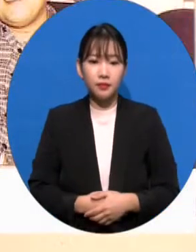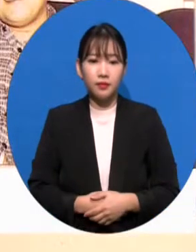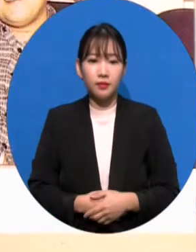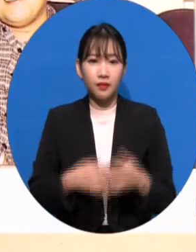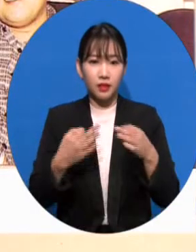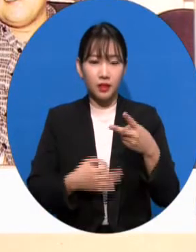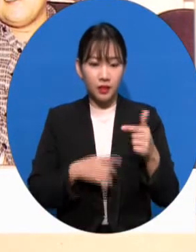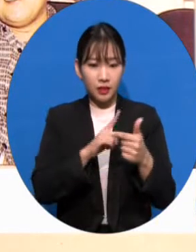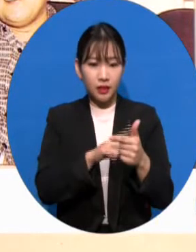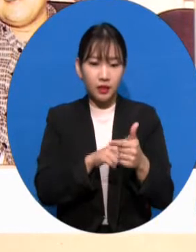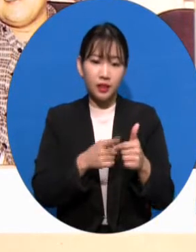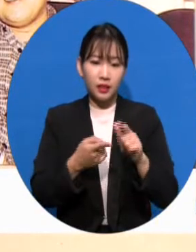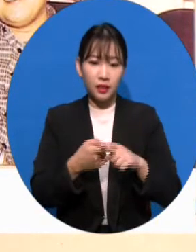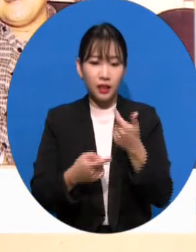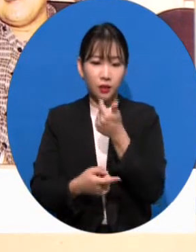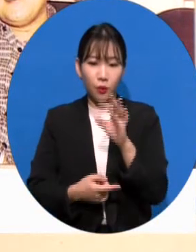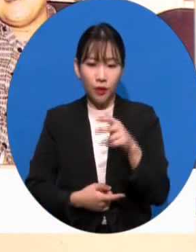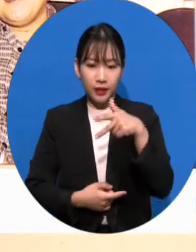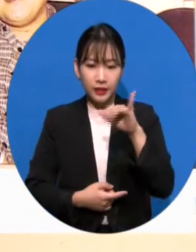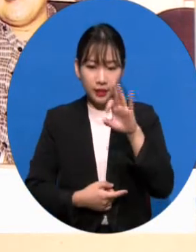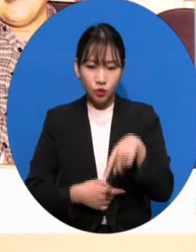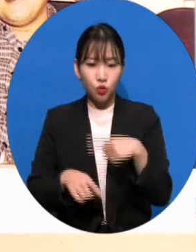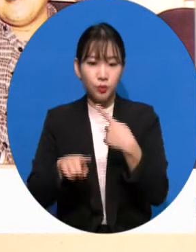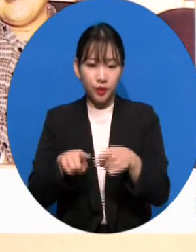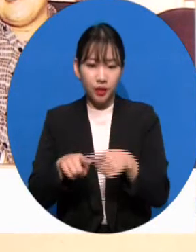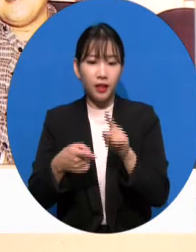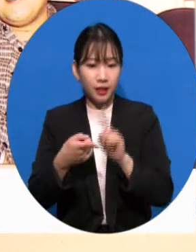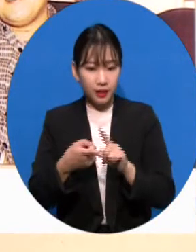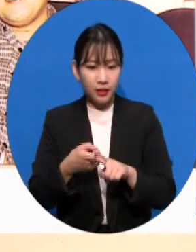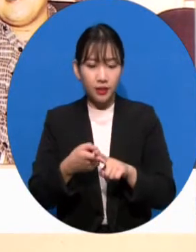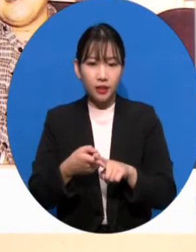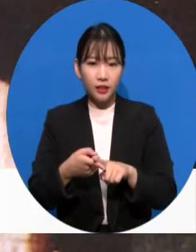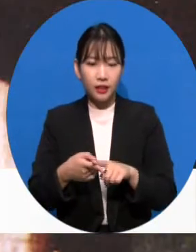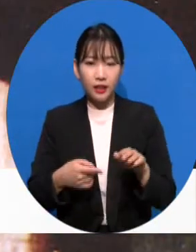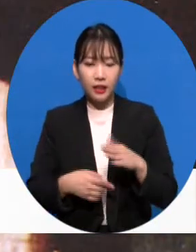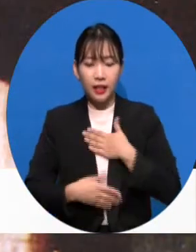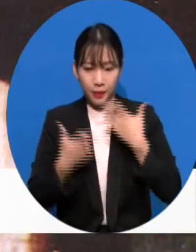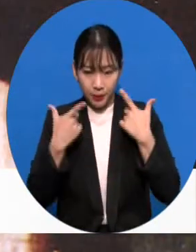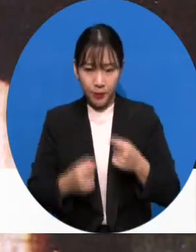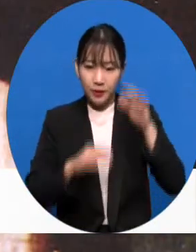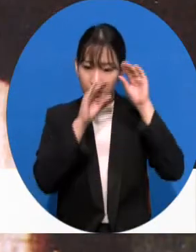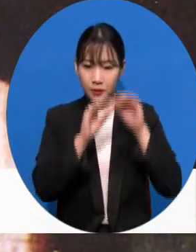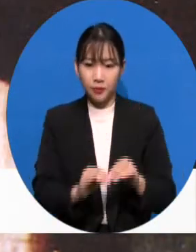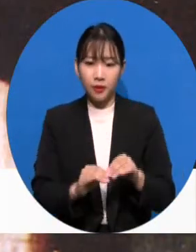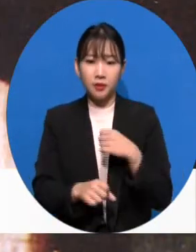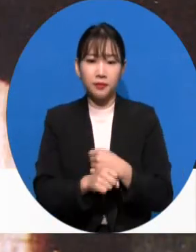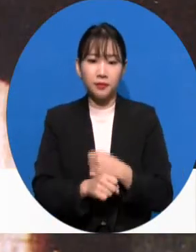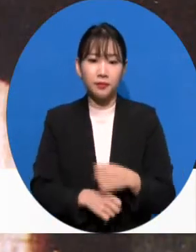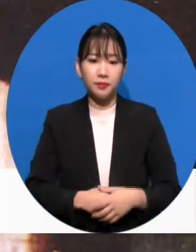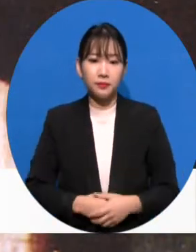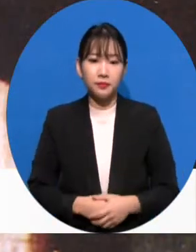그렇지만 그 김연에 대한 황지우의 그 평가에 대해서는 전적으로 동감을